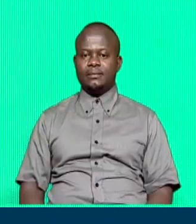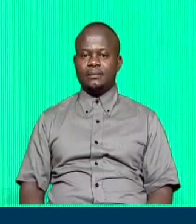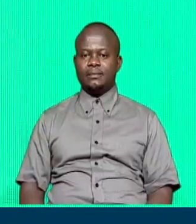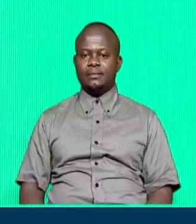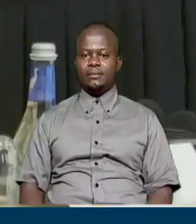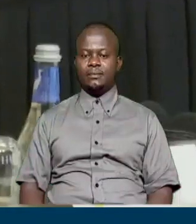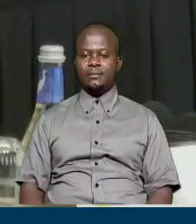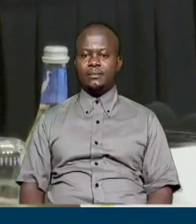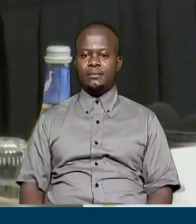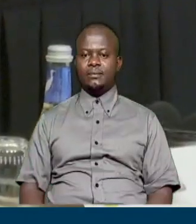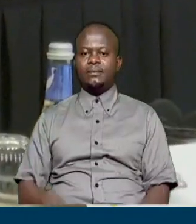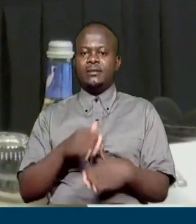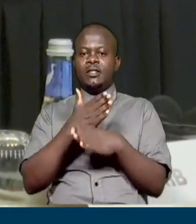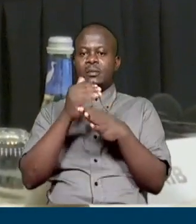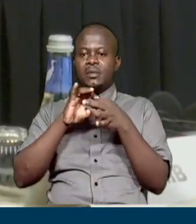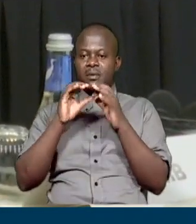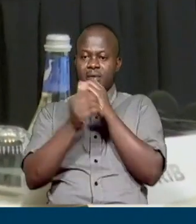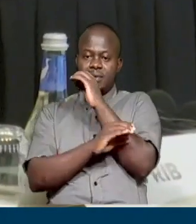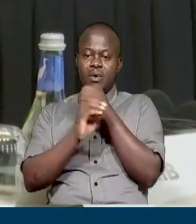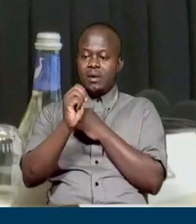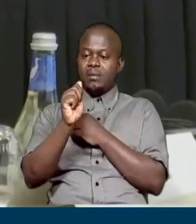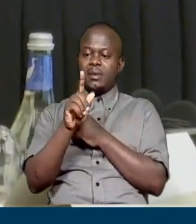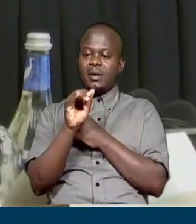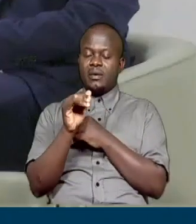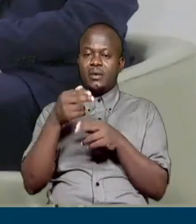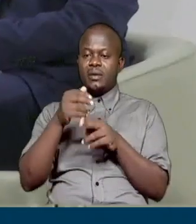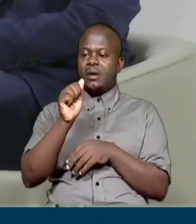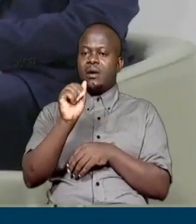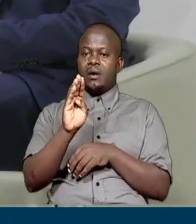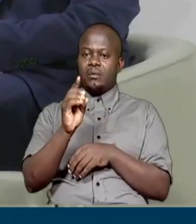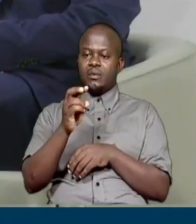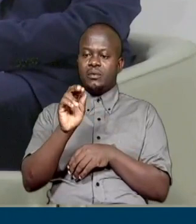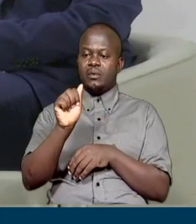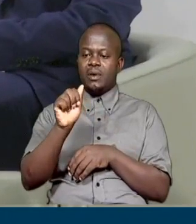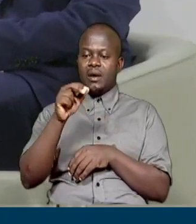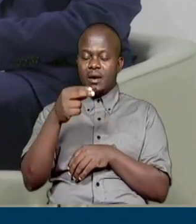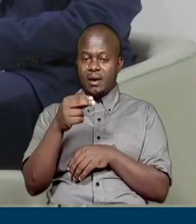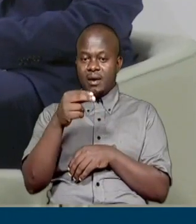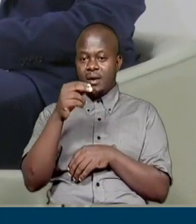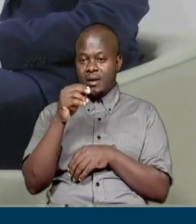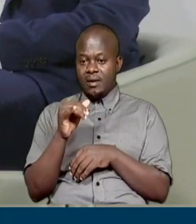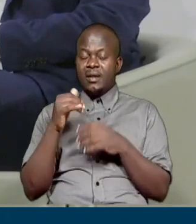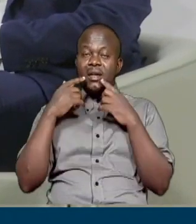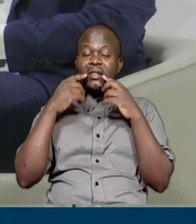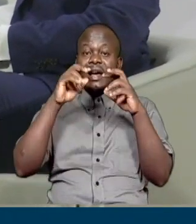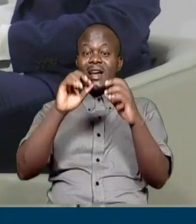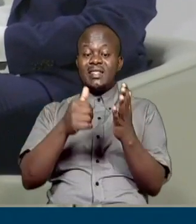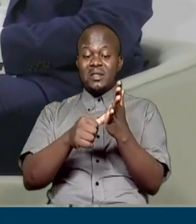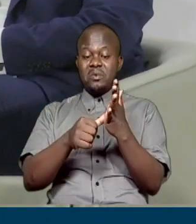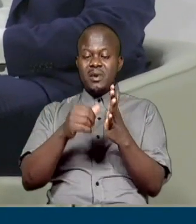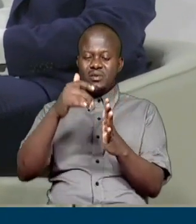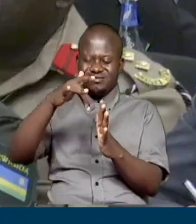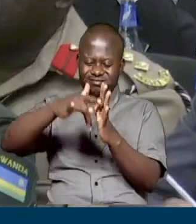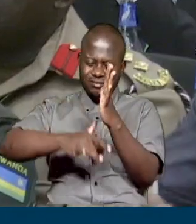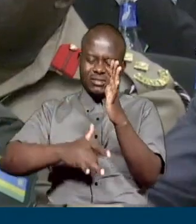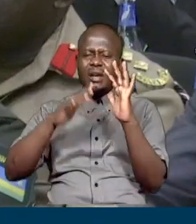consequences. Minisitiri w'Ububanyi n'Amahanga wa Mali, Abdoulaye Diop, nawe yemeza ko umuzi nyamukuru w'ibibazo by'umutekano muri